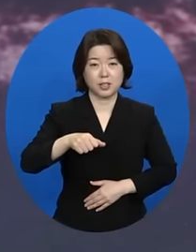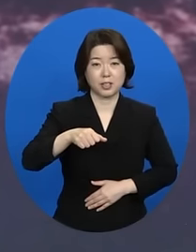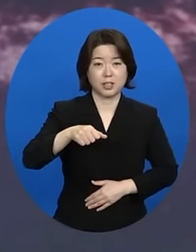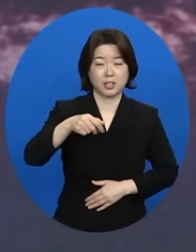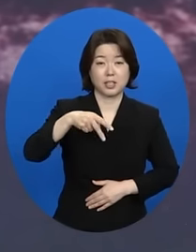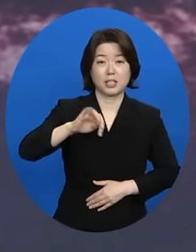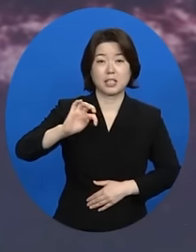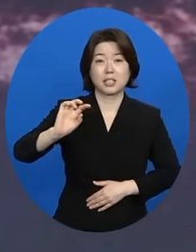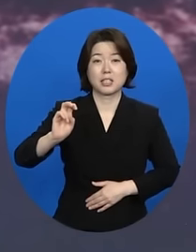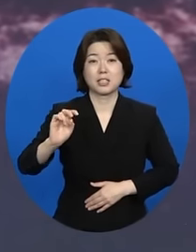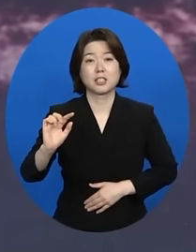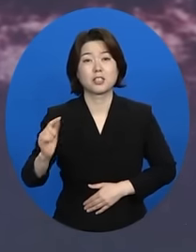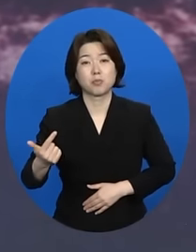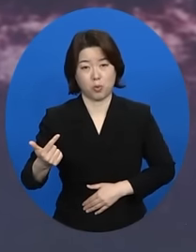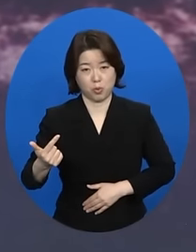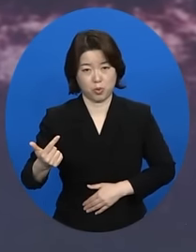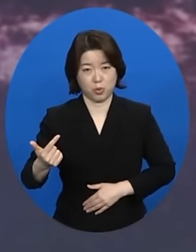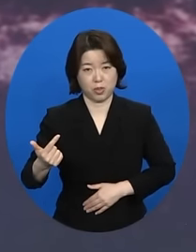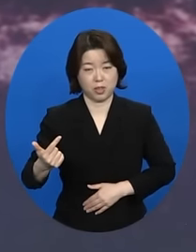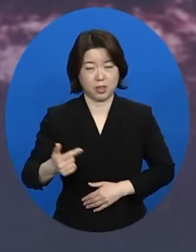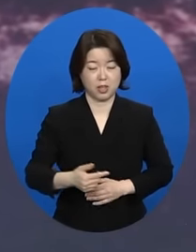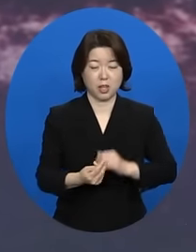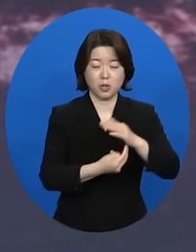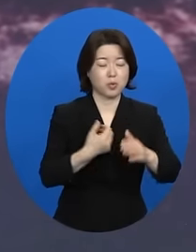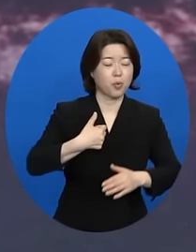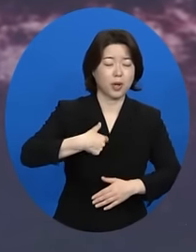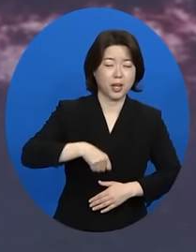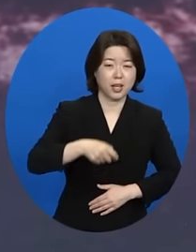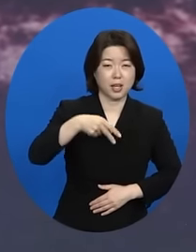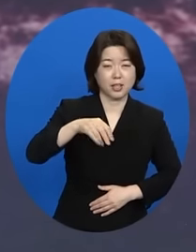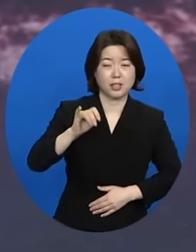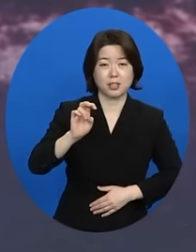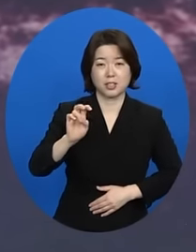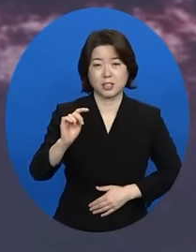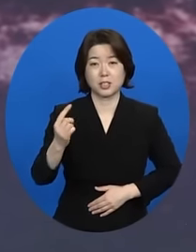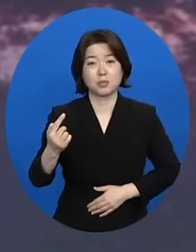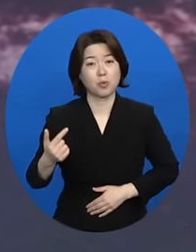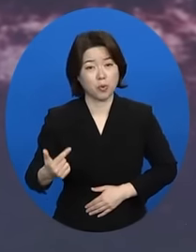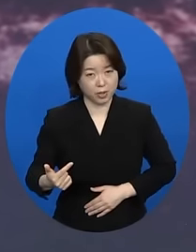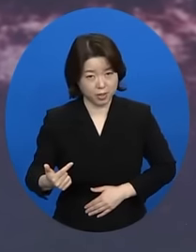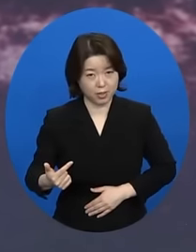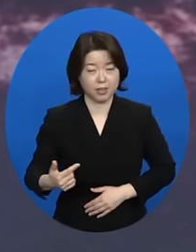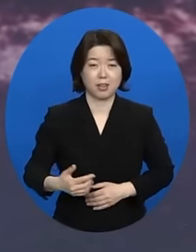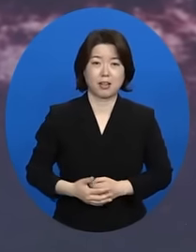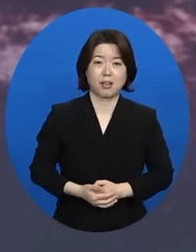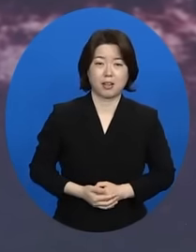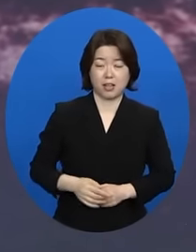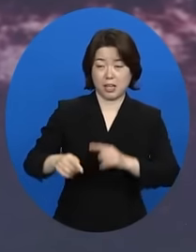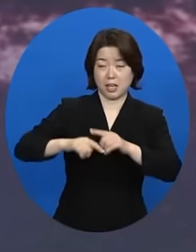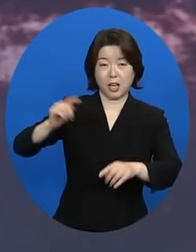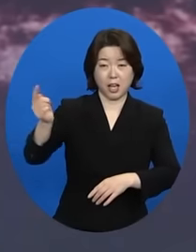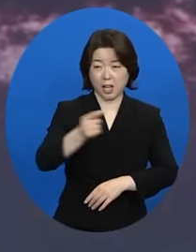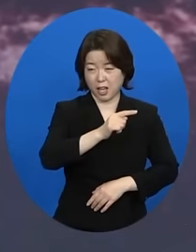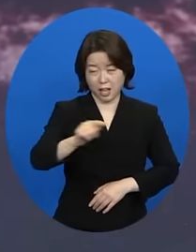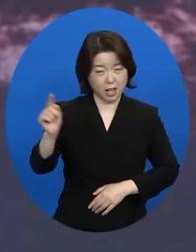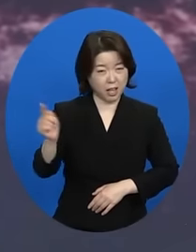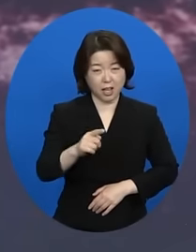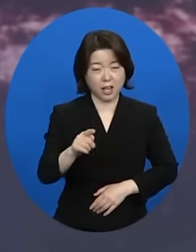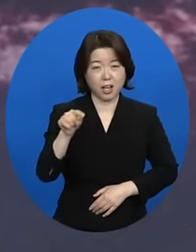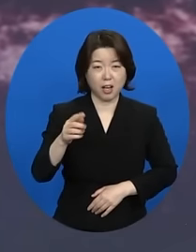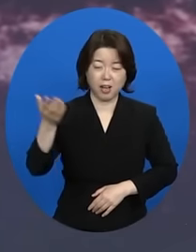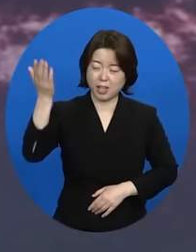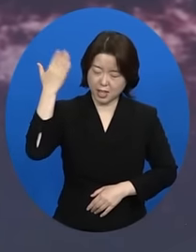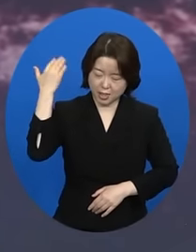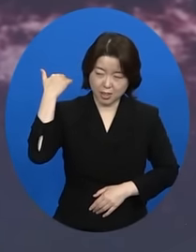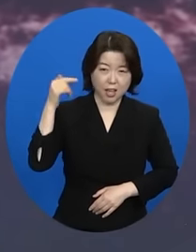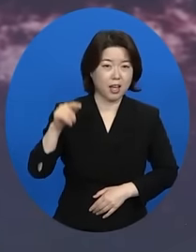시몬이라고 하잖아요. 요한의 아들 시몬. 그러니까 막 자기가 칼 휘둘렀던 것부터 해서 막 옛날에